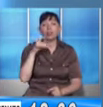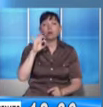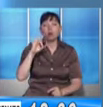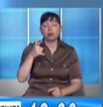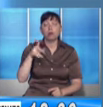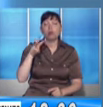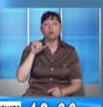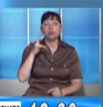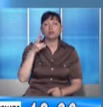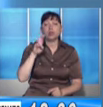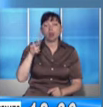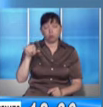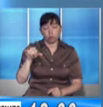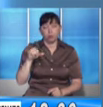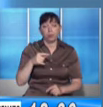Munteanu, care